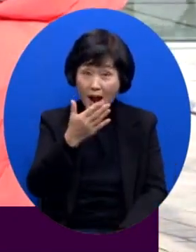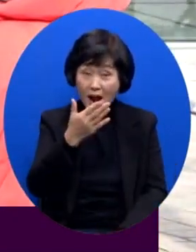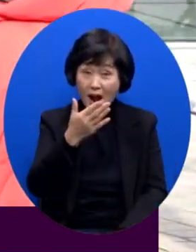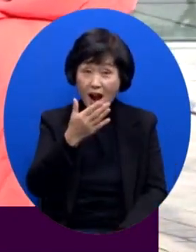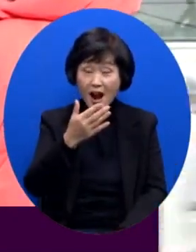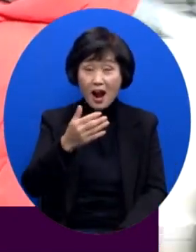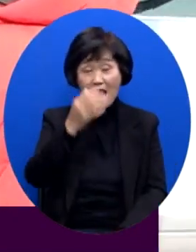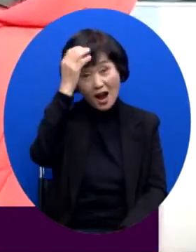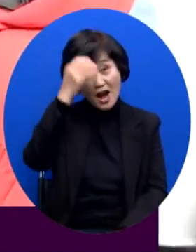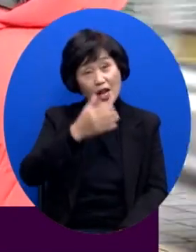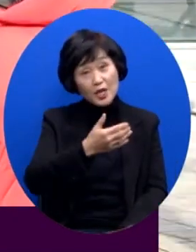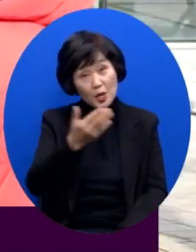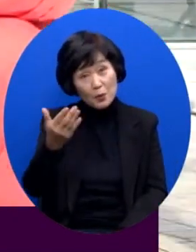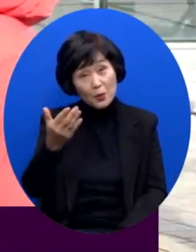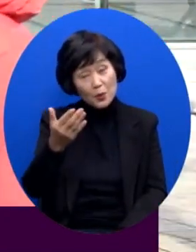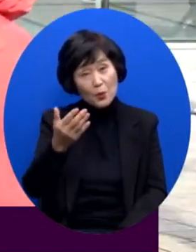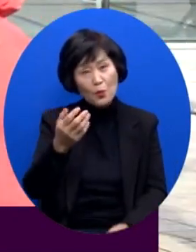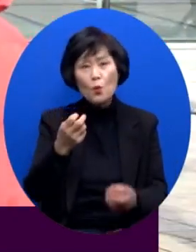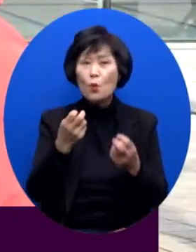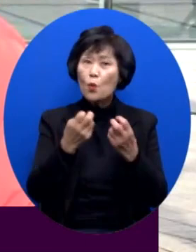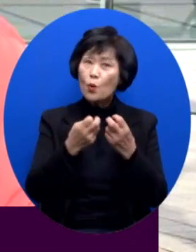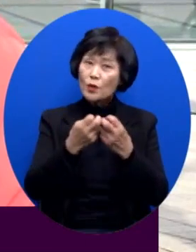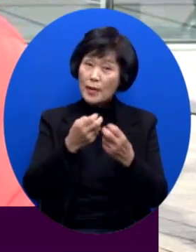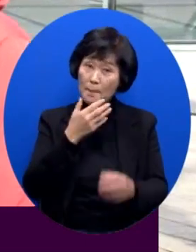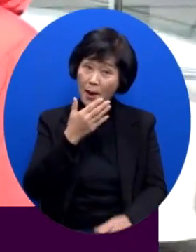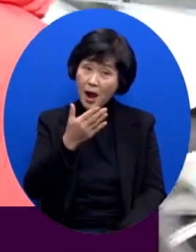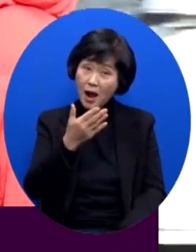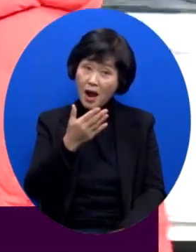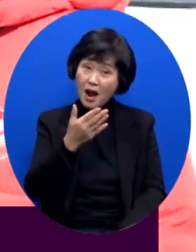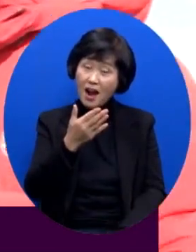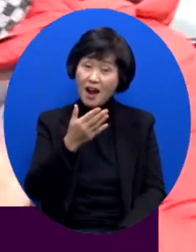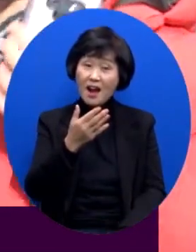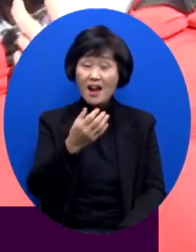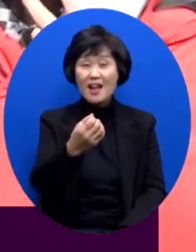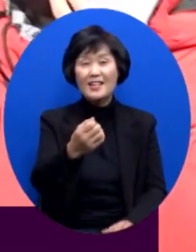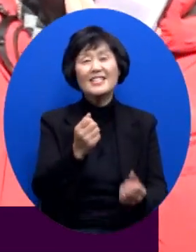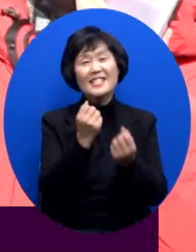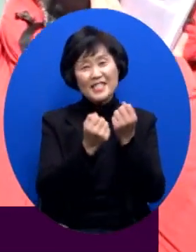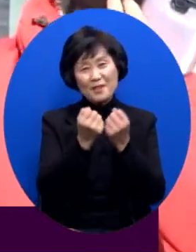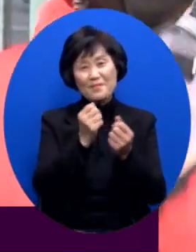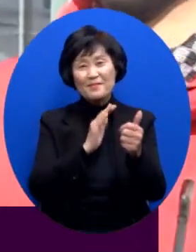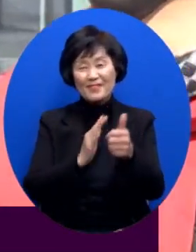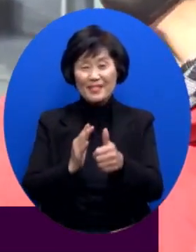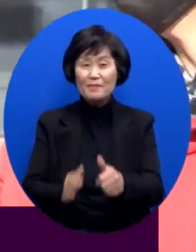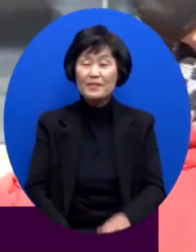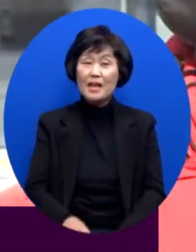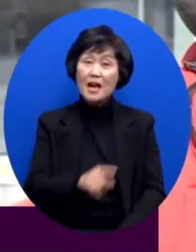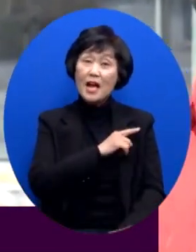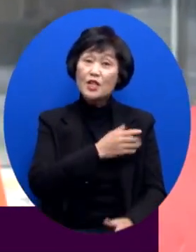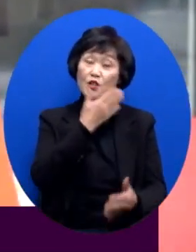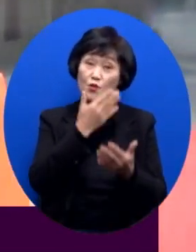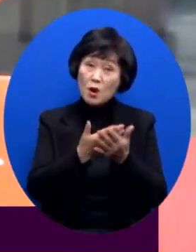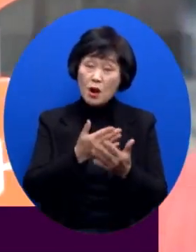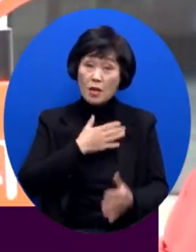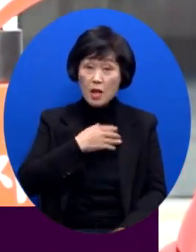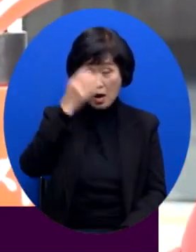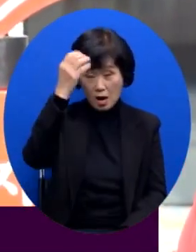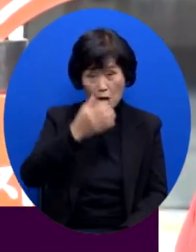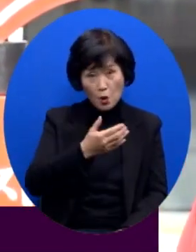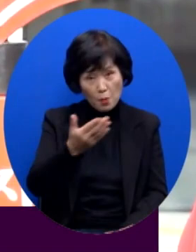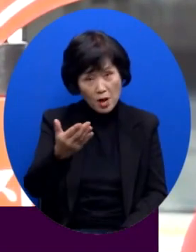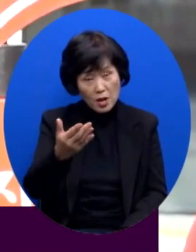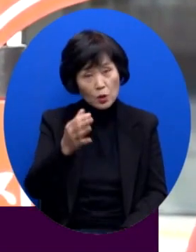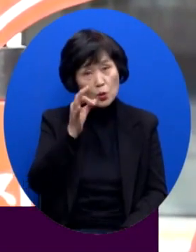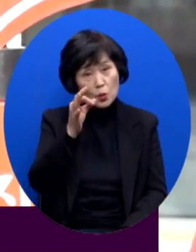해주셨어요. 어떻게 그런 부분이 가능한지 말씀해 주십시오. 가장 중요한 게 내가 기부했던 게 어떻게 쓰이는가라고 하는